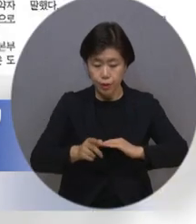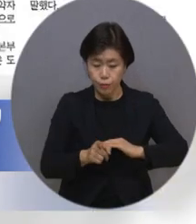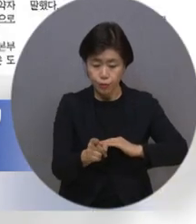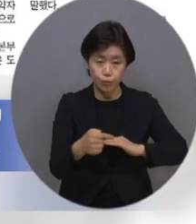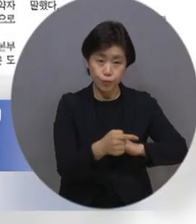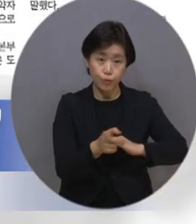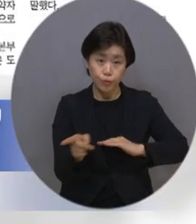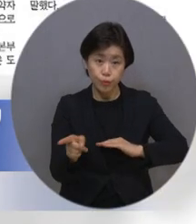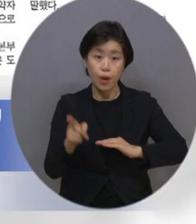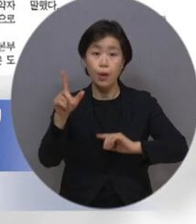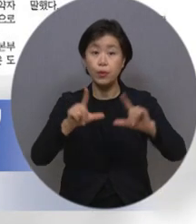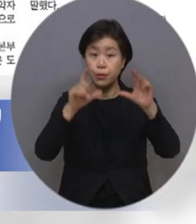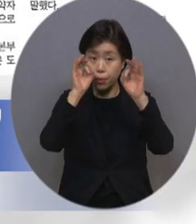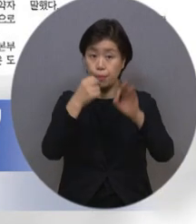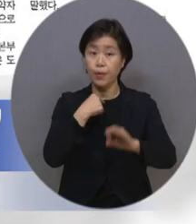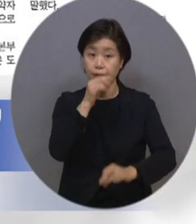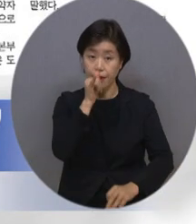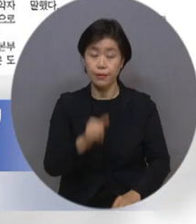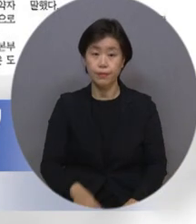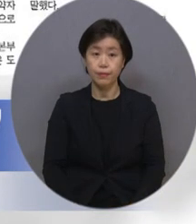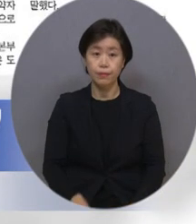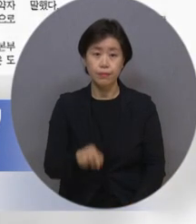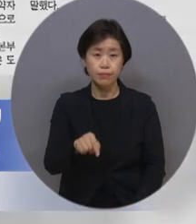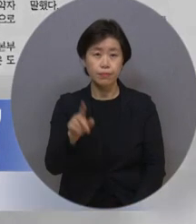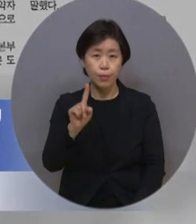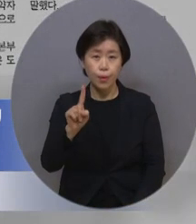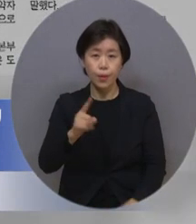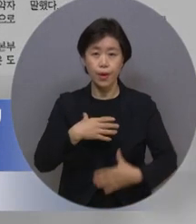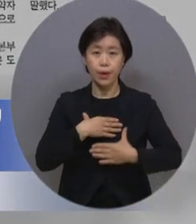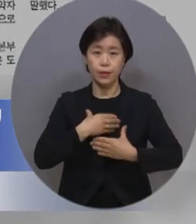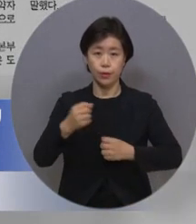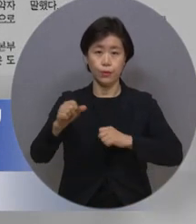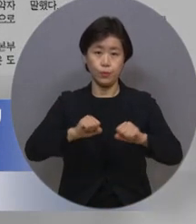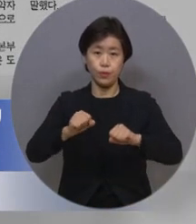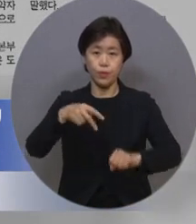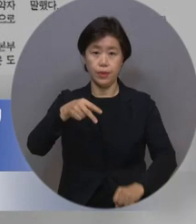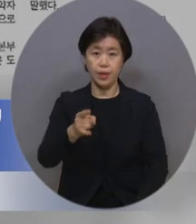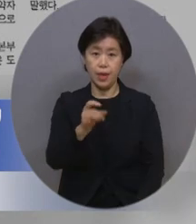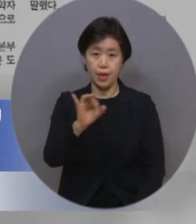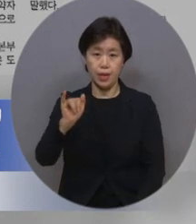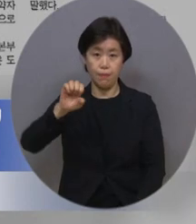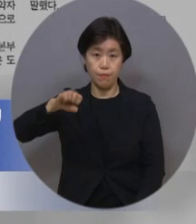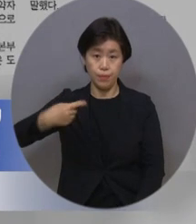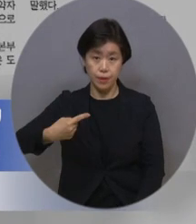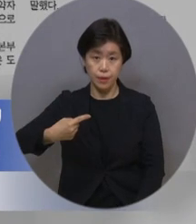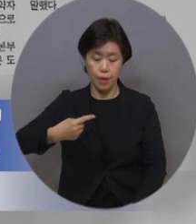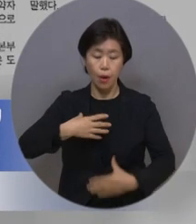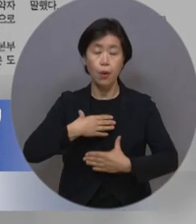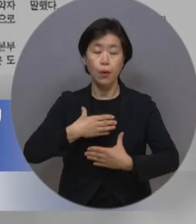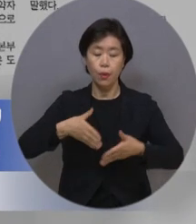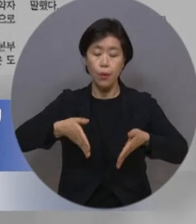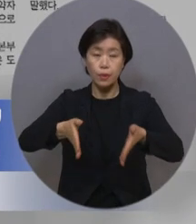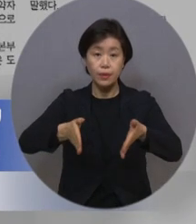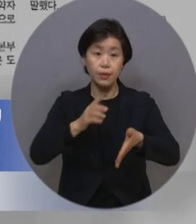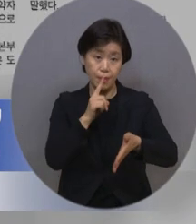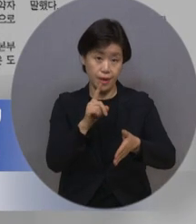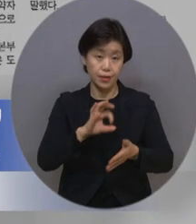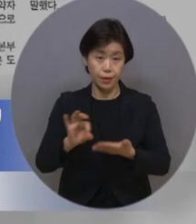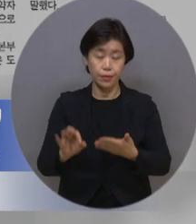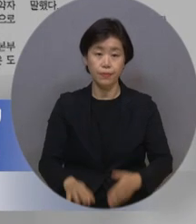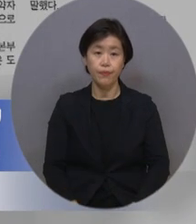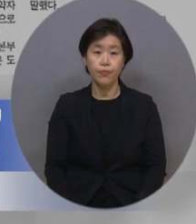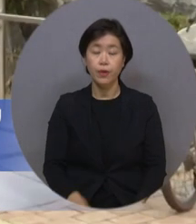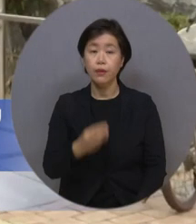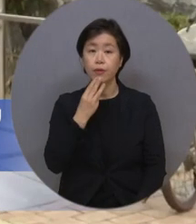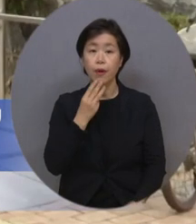겁니다 이러한 선형 부착물을 일명 안전동선 세이프를 얻으라고 부르는데요 서울시가 서울 지하철 주요